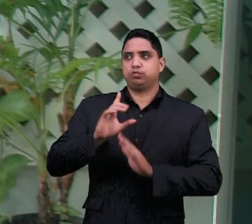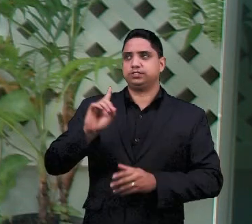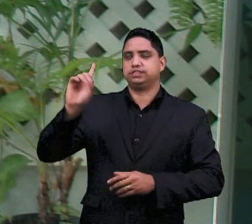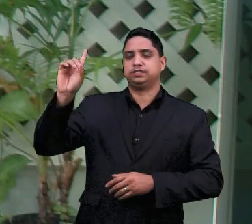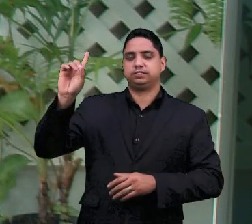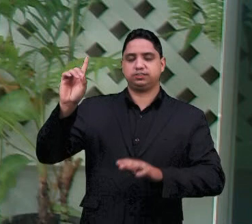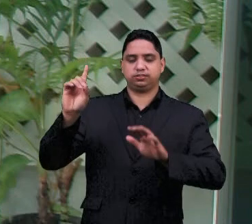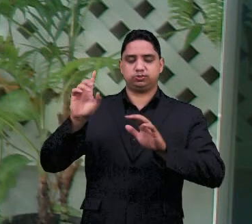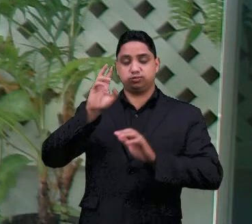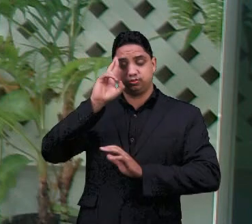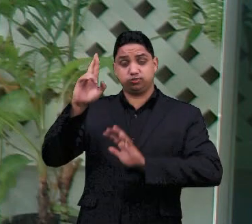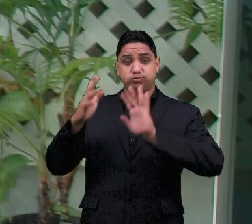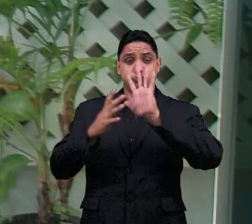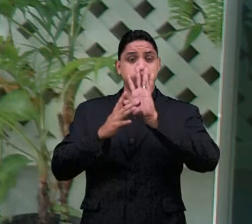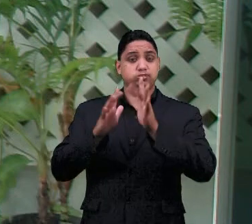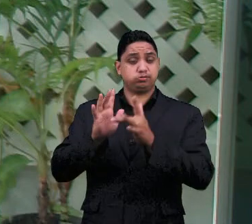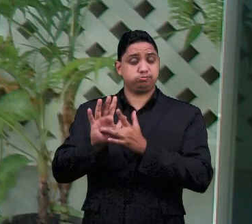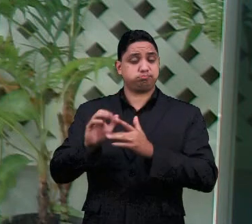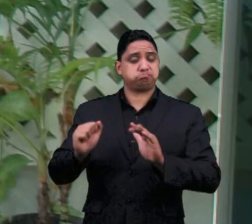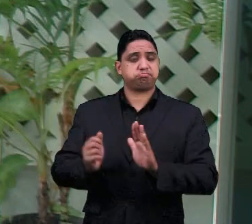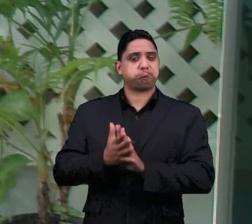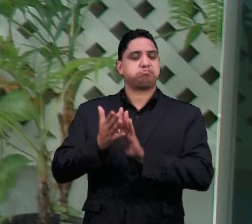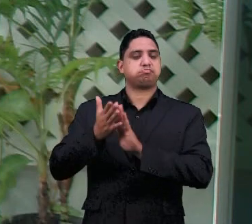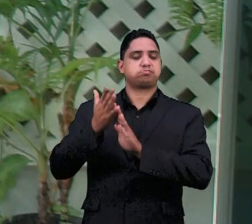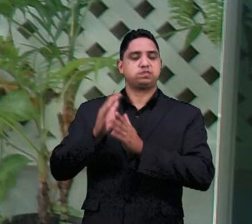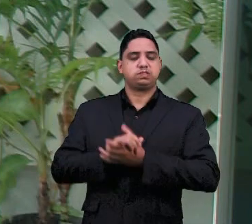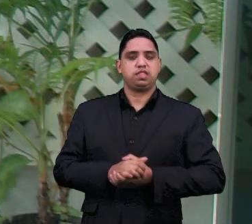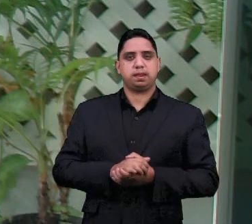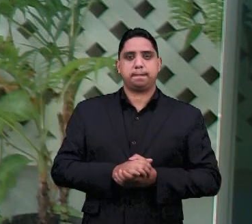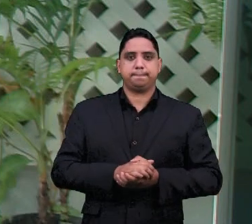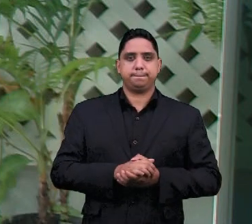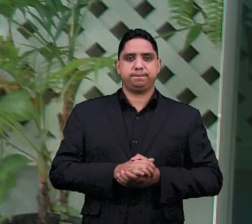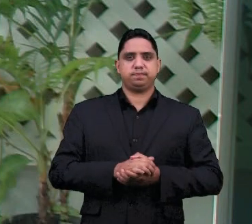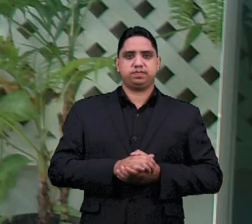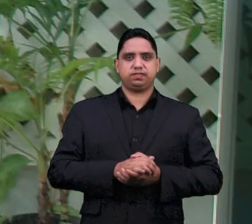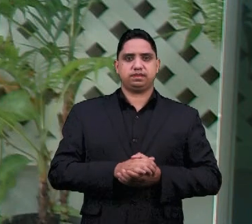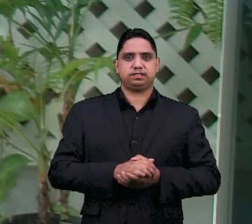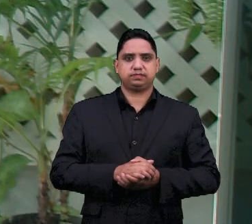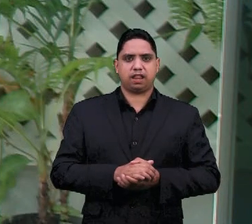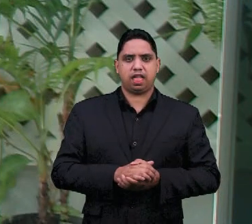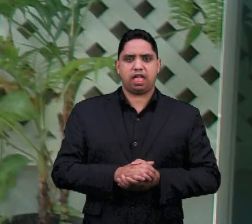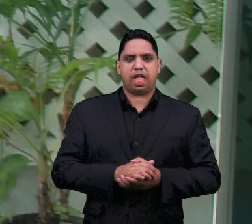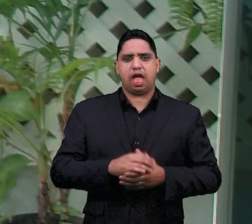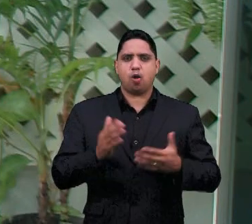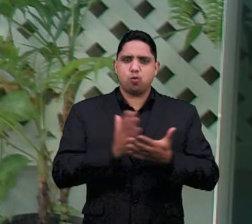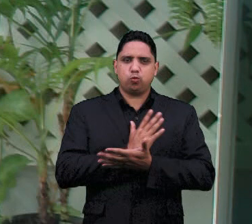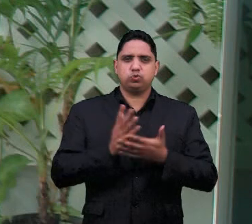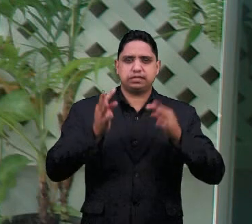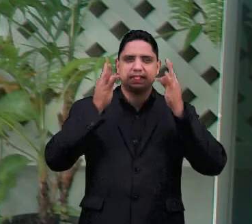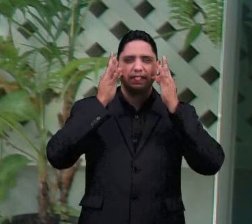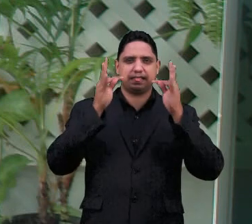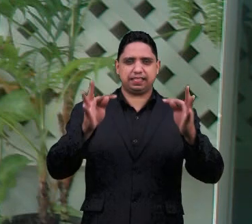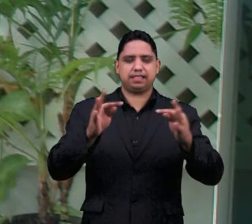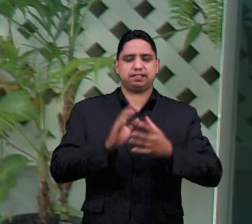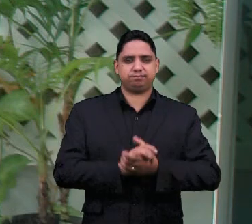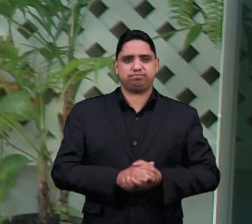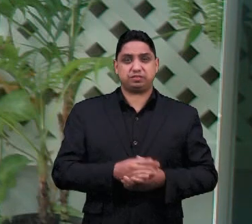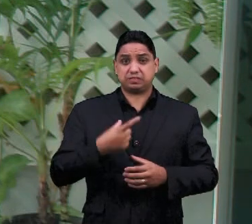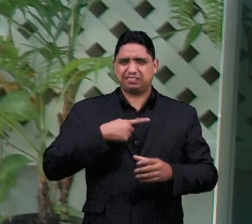Dieu opère grandement dans nos vies. Loué soit le Seigneur Jésus.